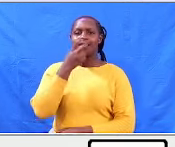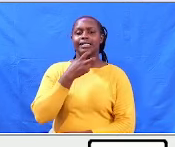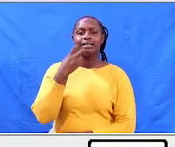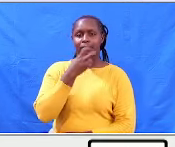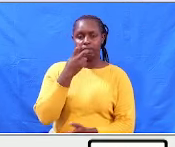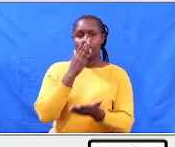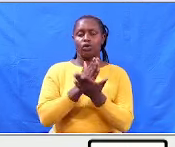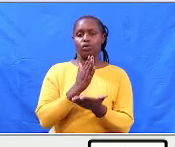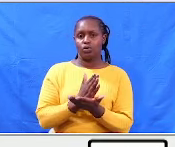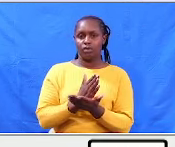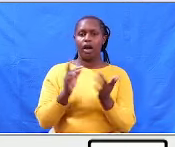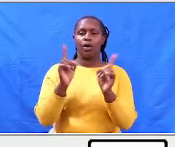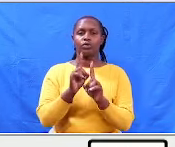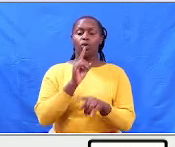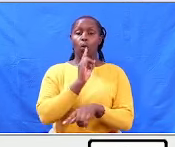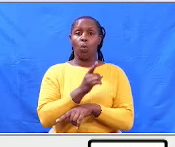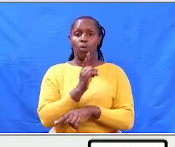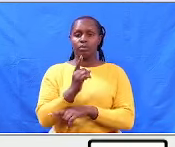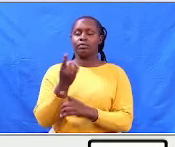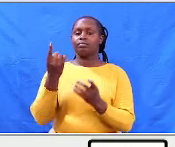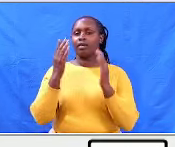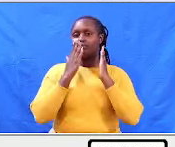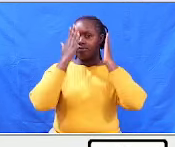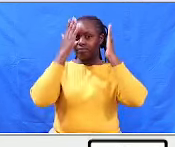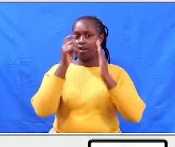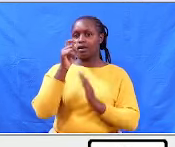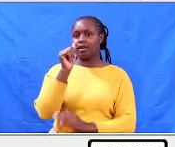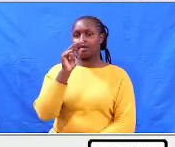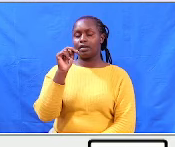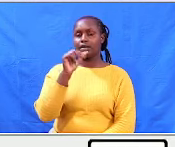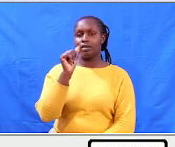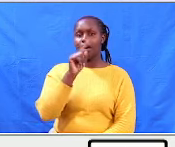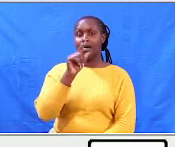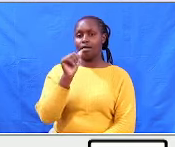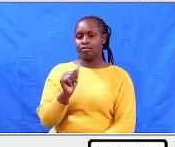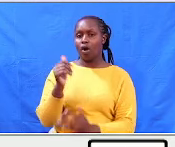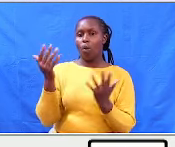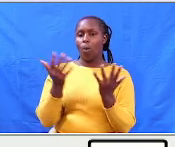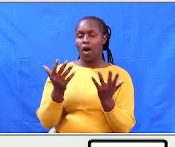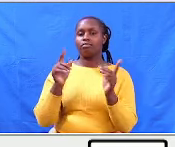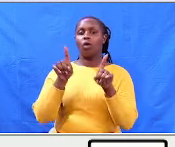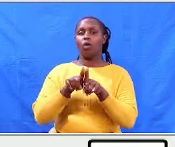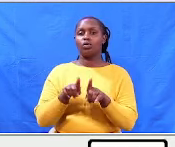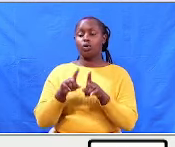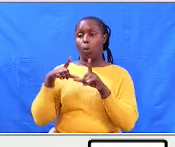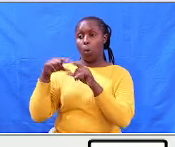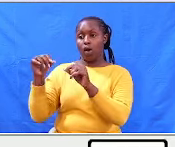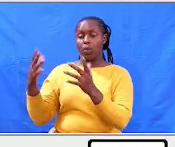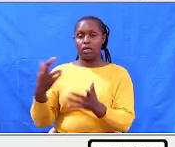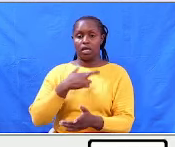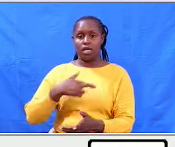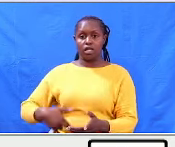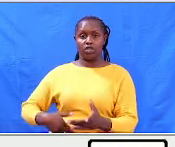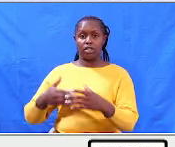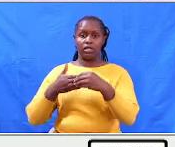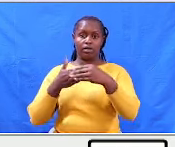cha Kanisa Katoliki Tangaza hapa jijini Nairobi, ambapo alisema vile viongozi wa kidini wanafaa kupewa mafunzo